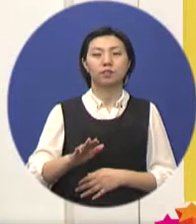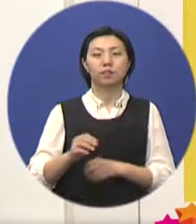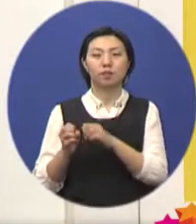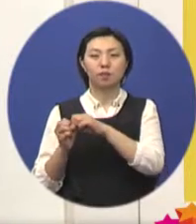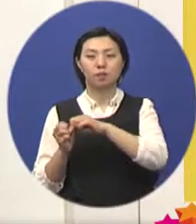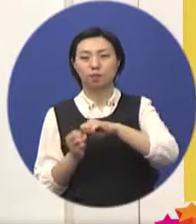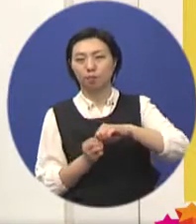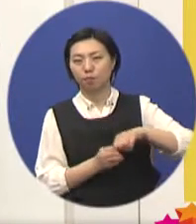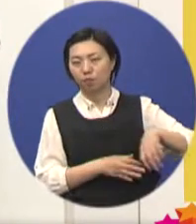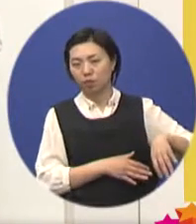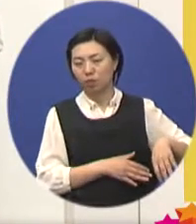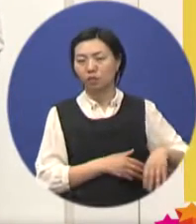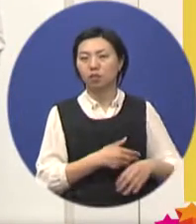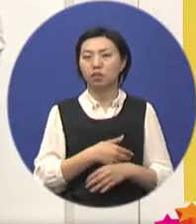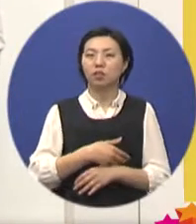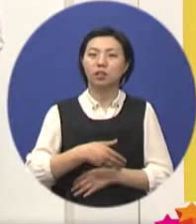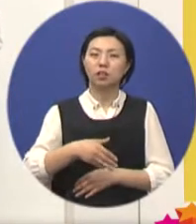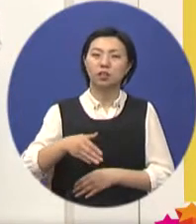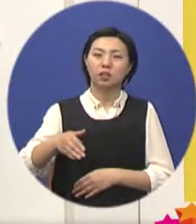뿌리치고